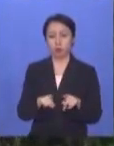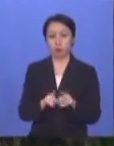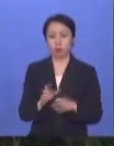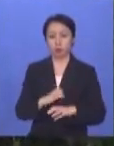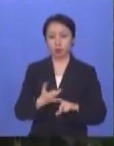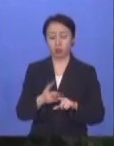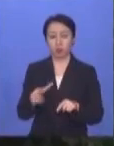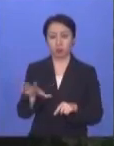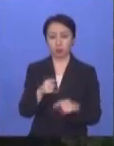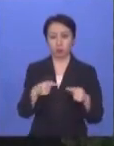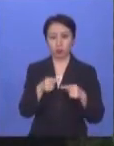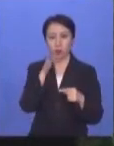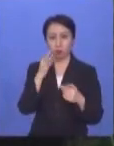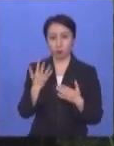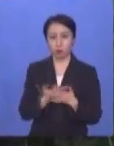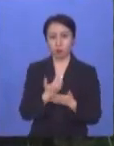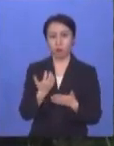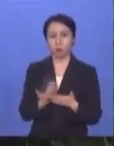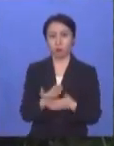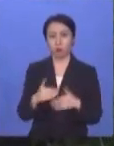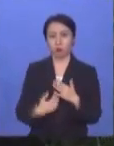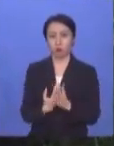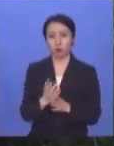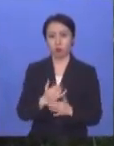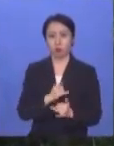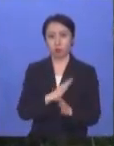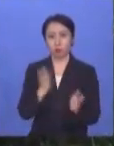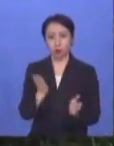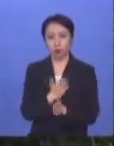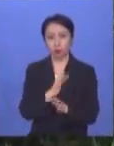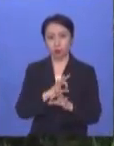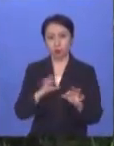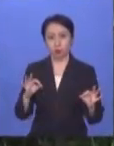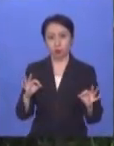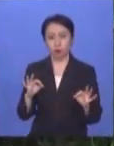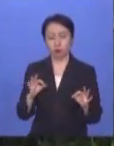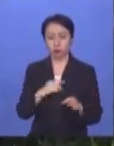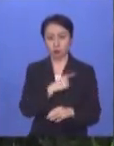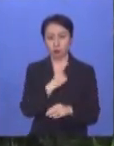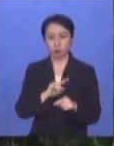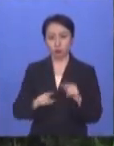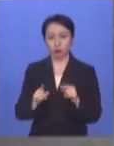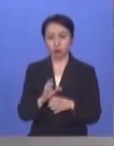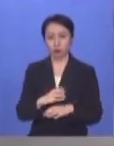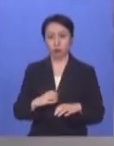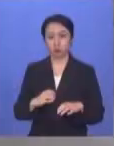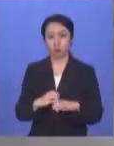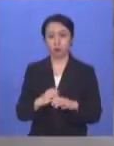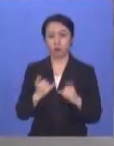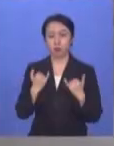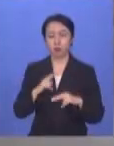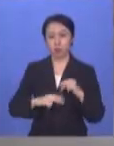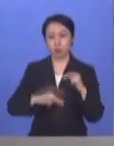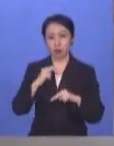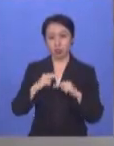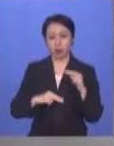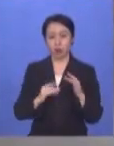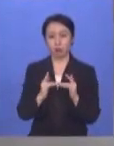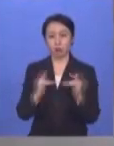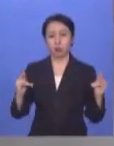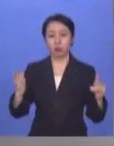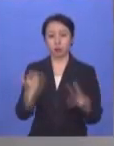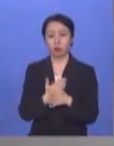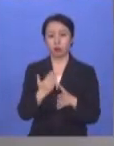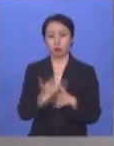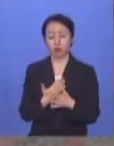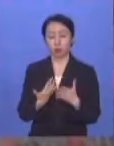Надо все это вовремя делать, вырывать погоду. Вот сейчас хорошая погода стоит, надо людей усиливать, механизмы усиливать. Строительство моста поможет